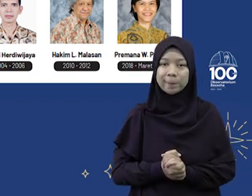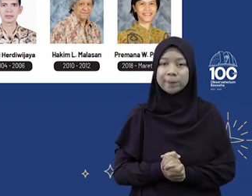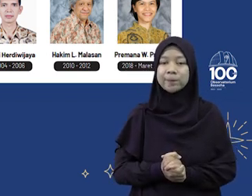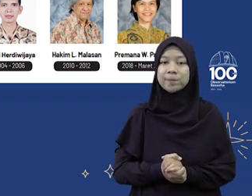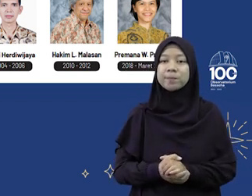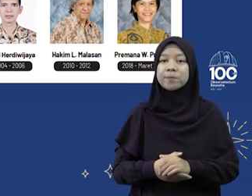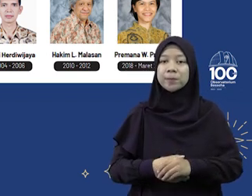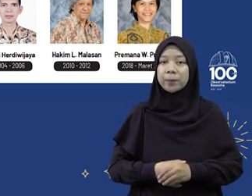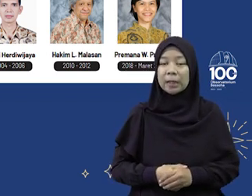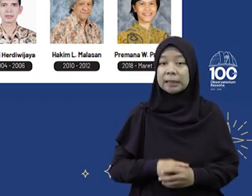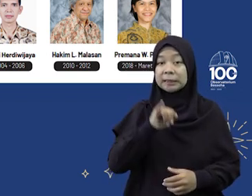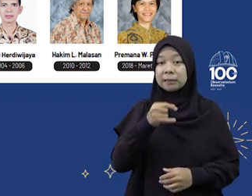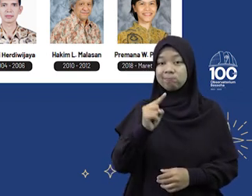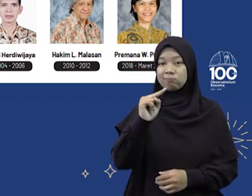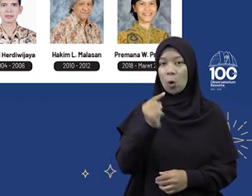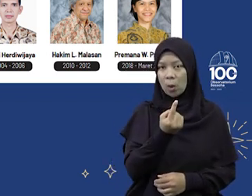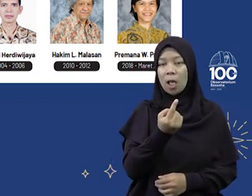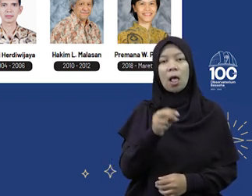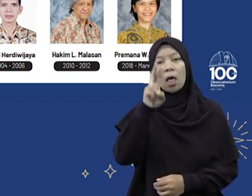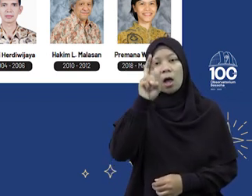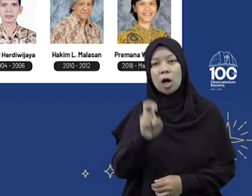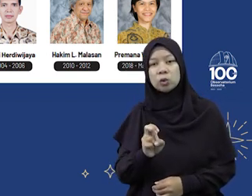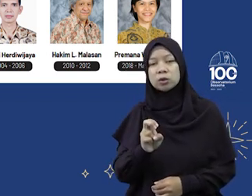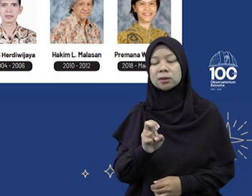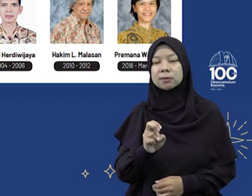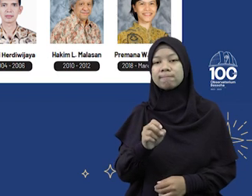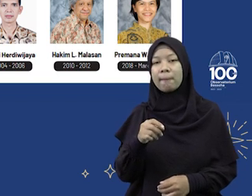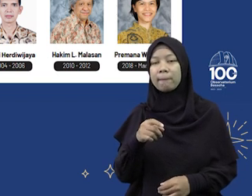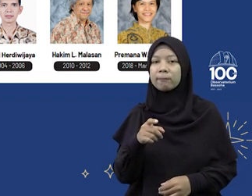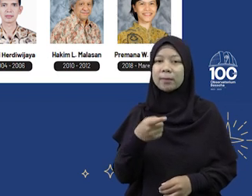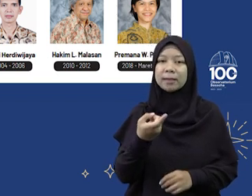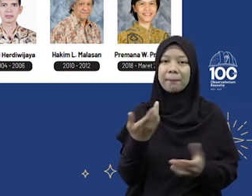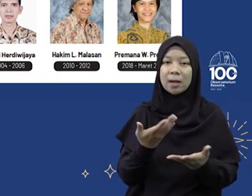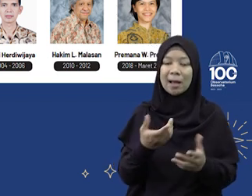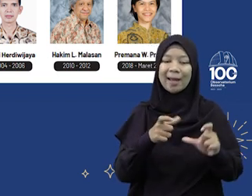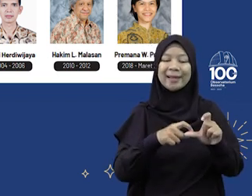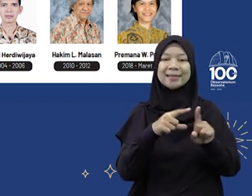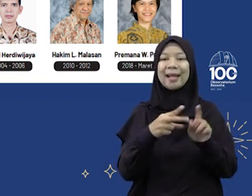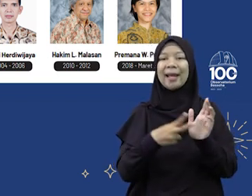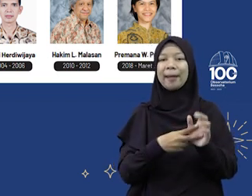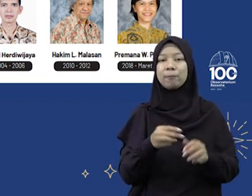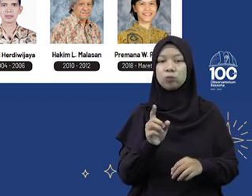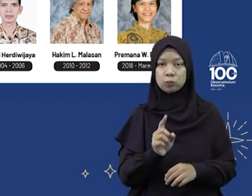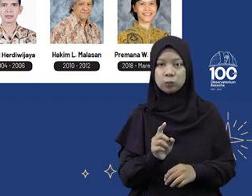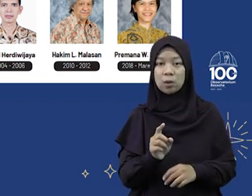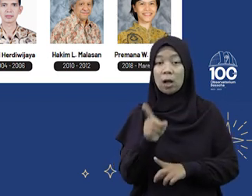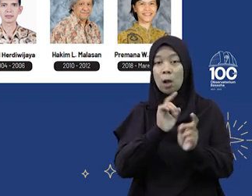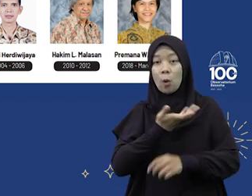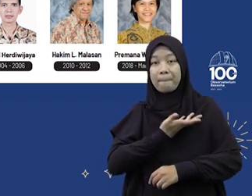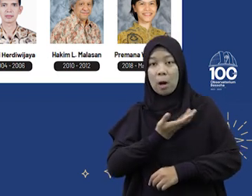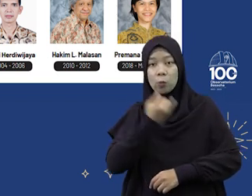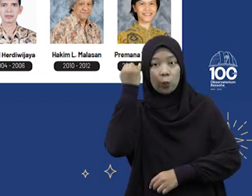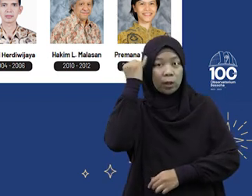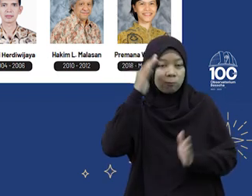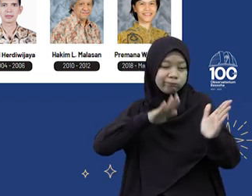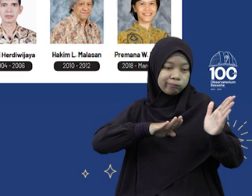jadi awalnya memang harus dipenuhi dengan SDM dimanapun ketika kita ingin memajukan pengetahuan kita ingin